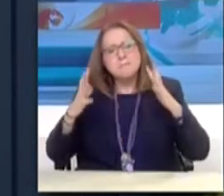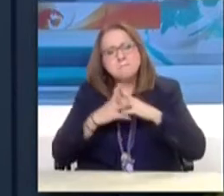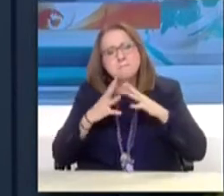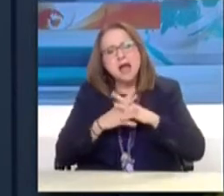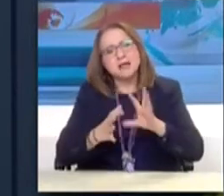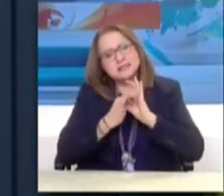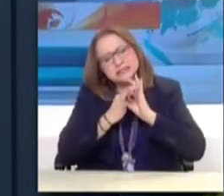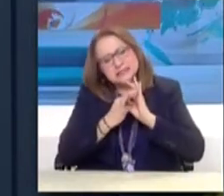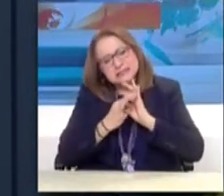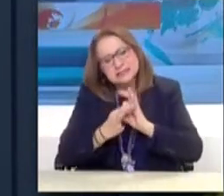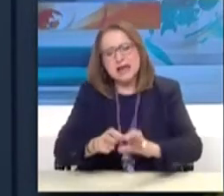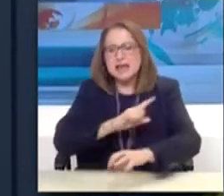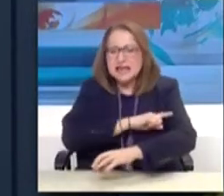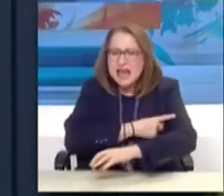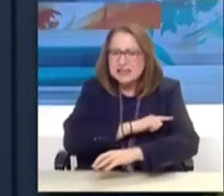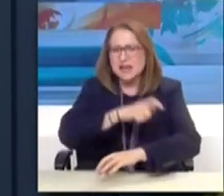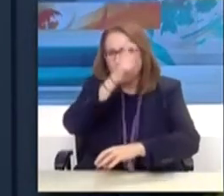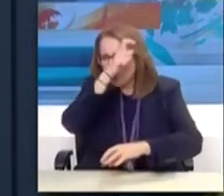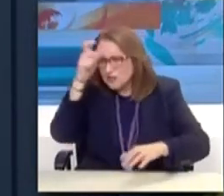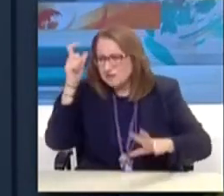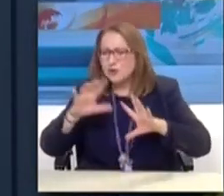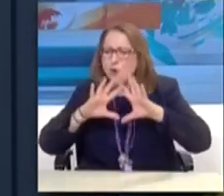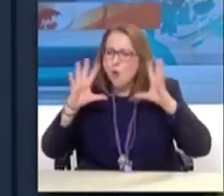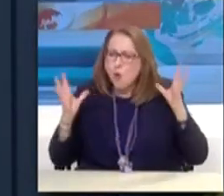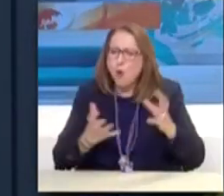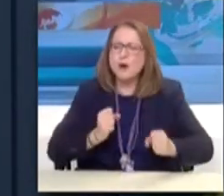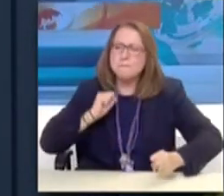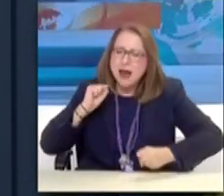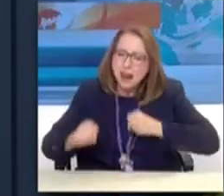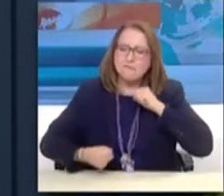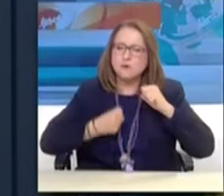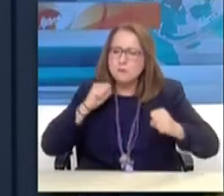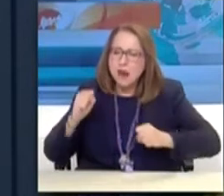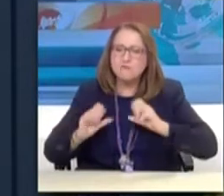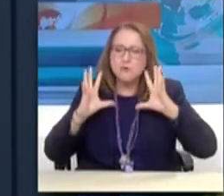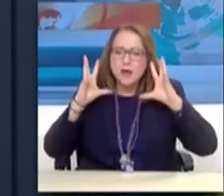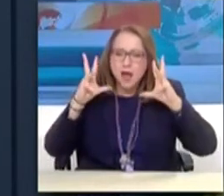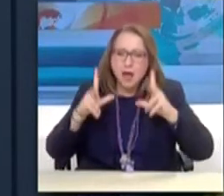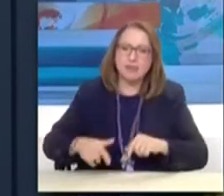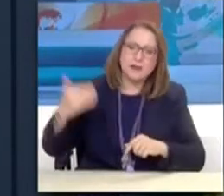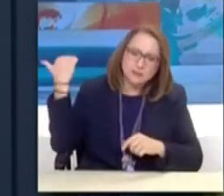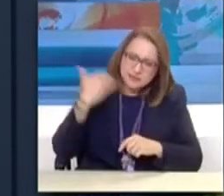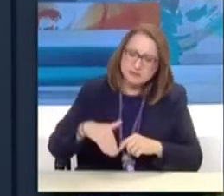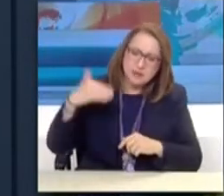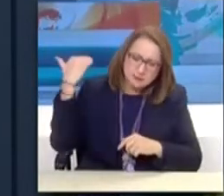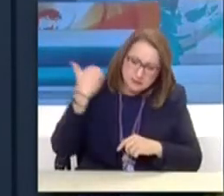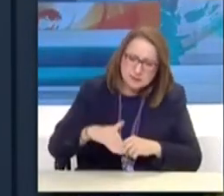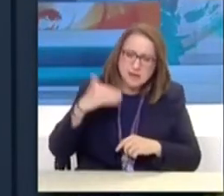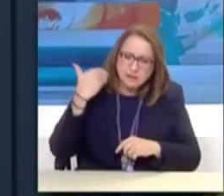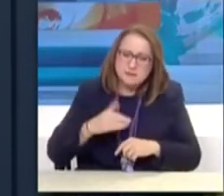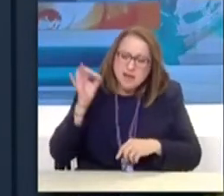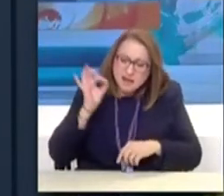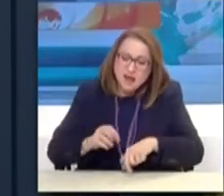υγειονομικό προσωπικό να βρίσκεται στην πρώτη γραμμή, δίνοντας καθημερινά τον καλύτερο του εαυτό. Κάθε μέρα, κάθε